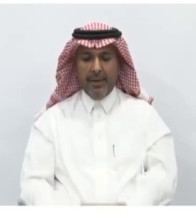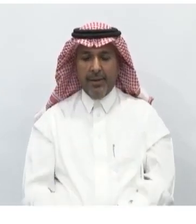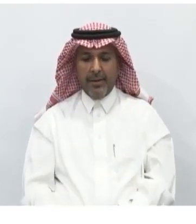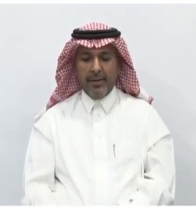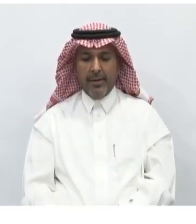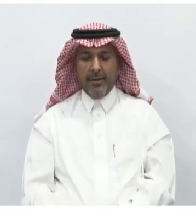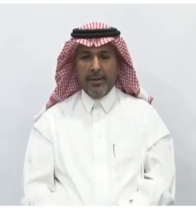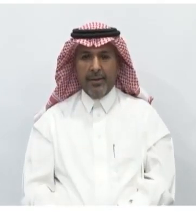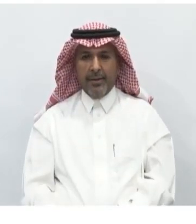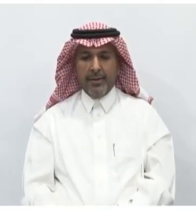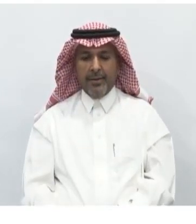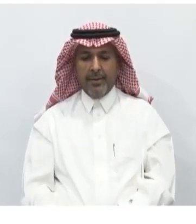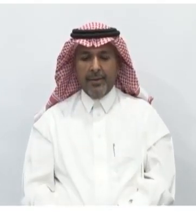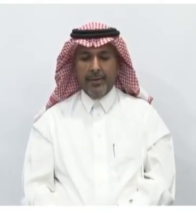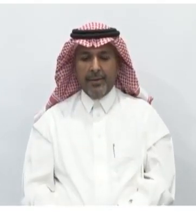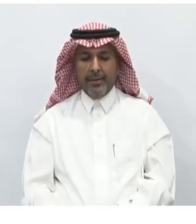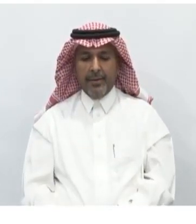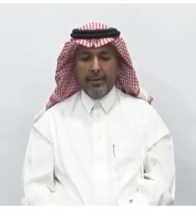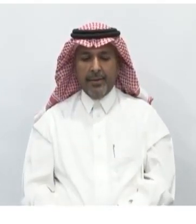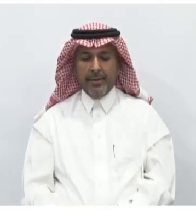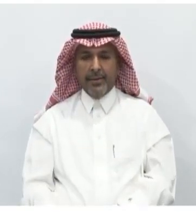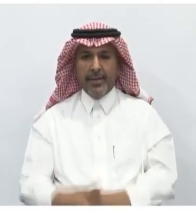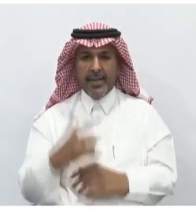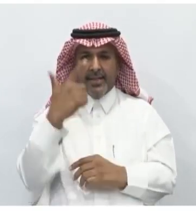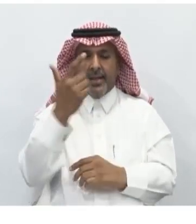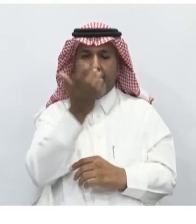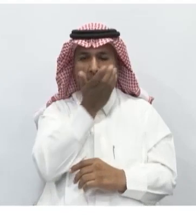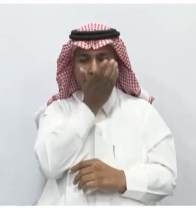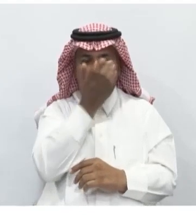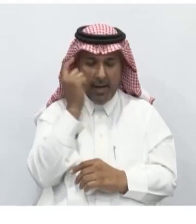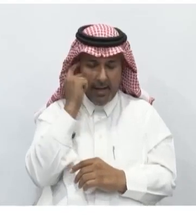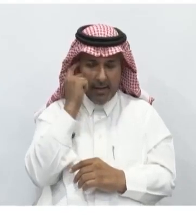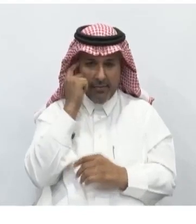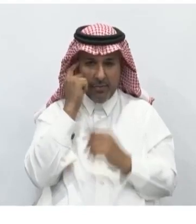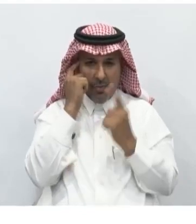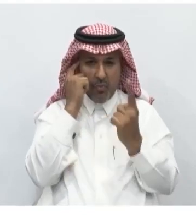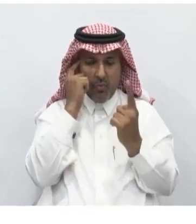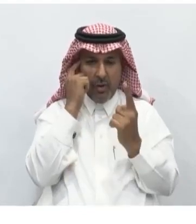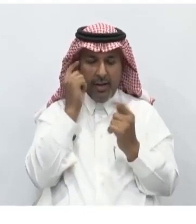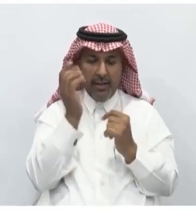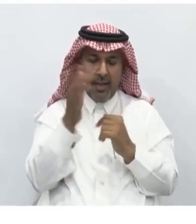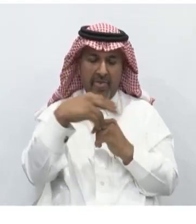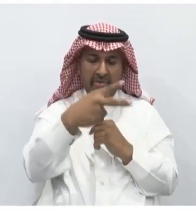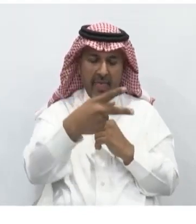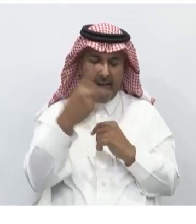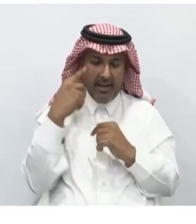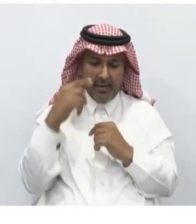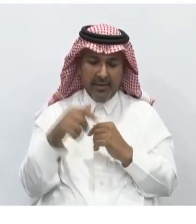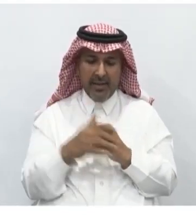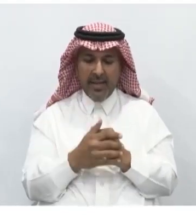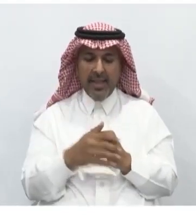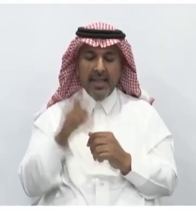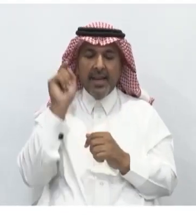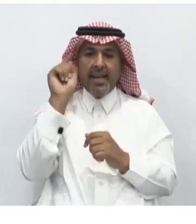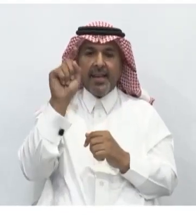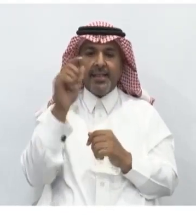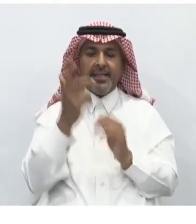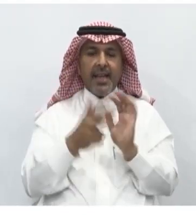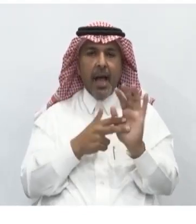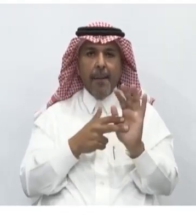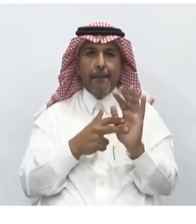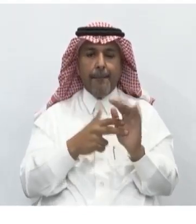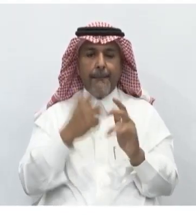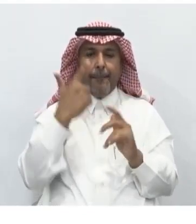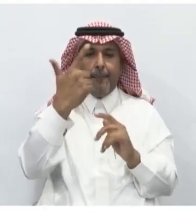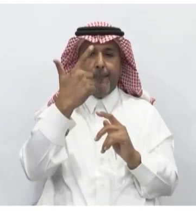سبعة هي خاصة بالماء. إذا كم قيمة X؟ إذا صيغة هذا الملح المائي كبريتات